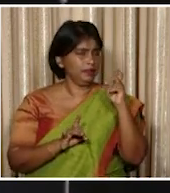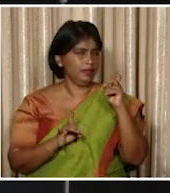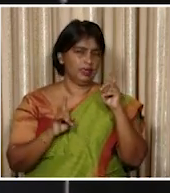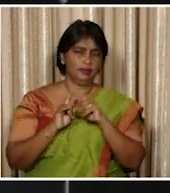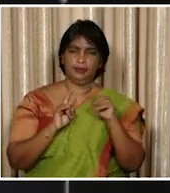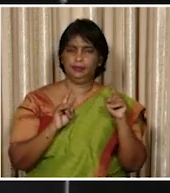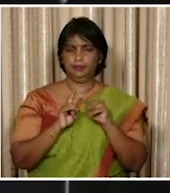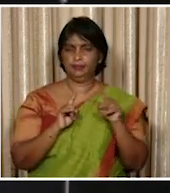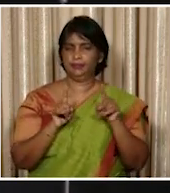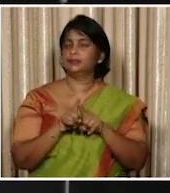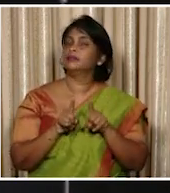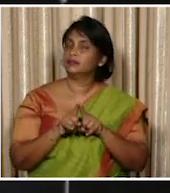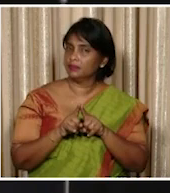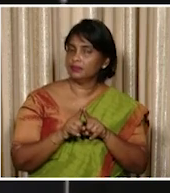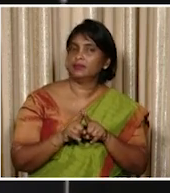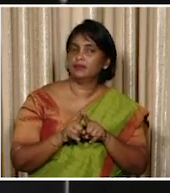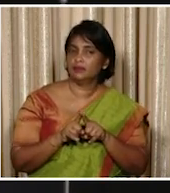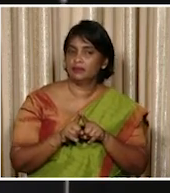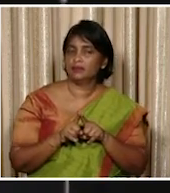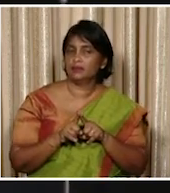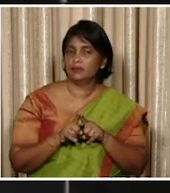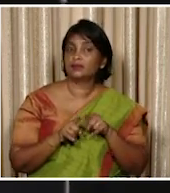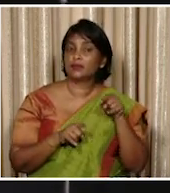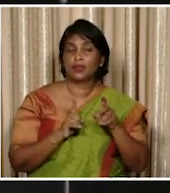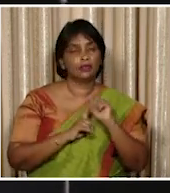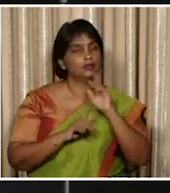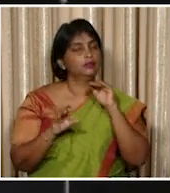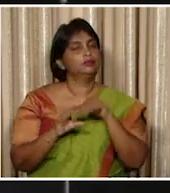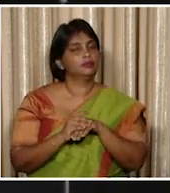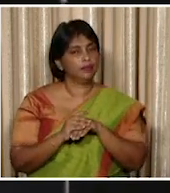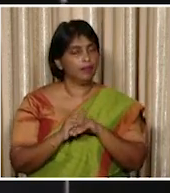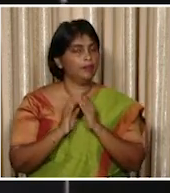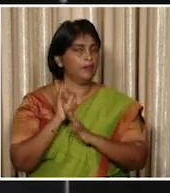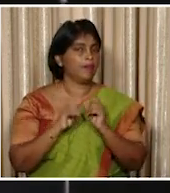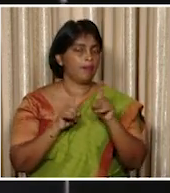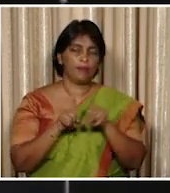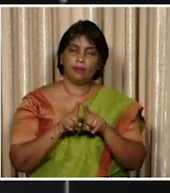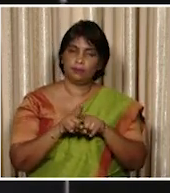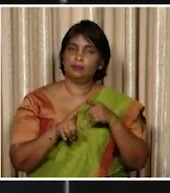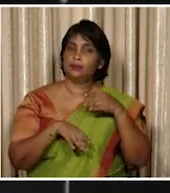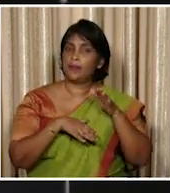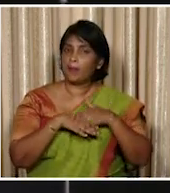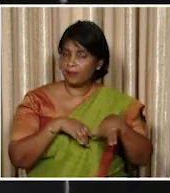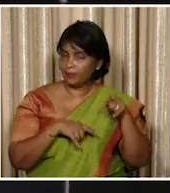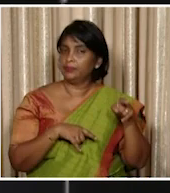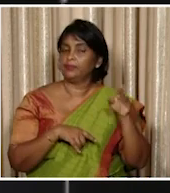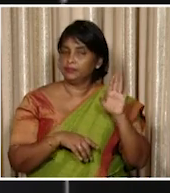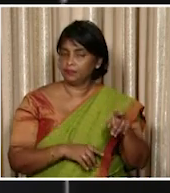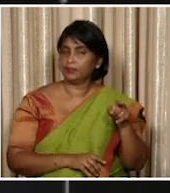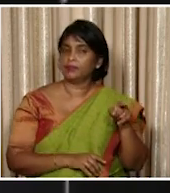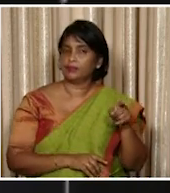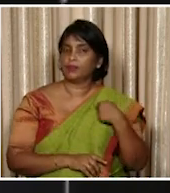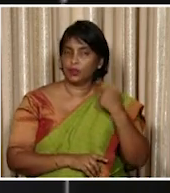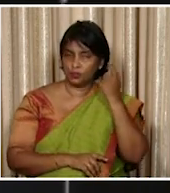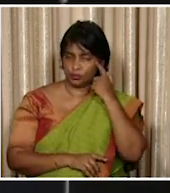திகஹமாரக் வித்தர காலையாக் மே சபாவே மந்திரிவிரை கட்டியட்டாத் எத்துமா கட்டியுத்து கலபவ